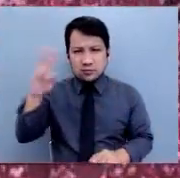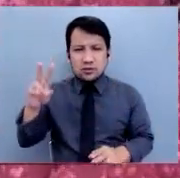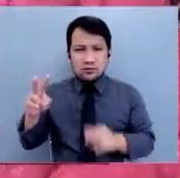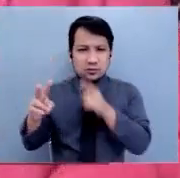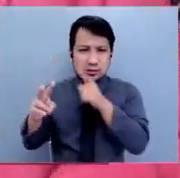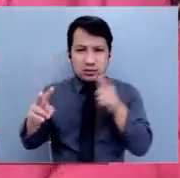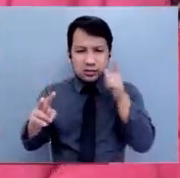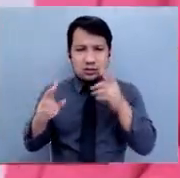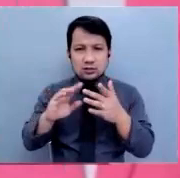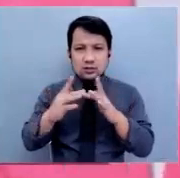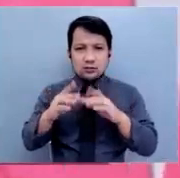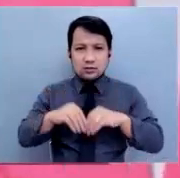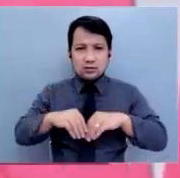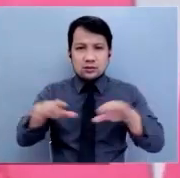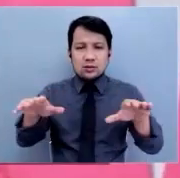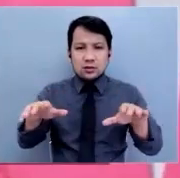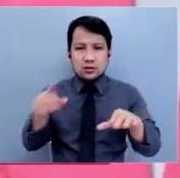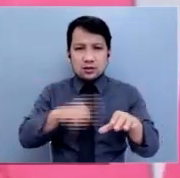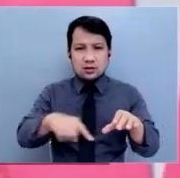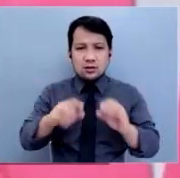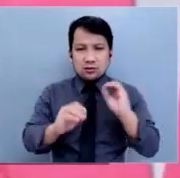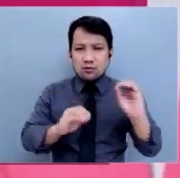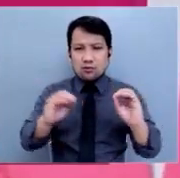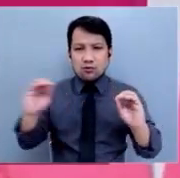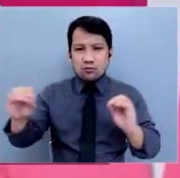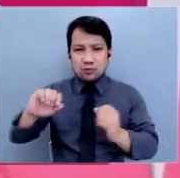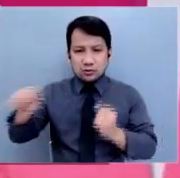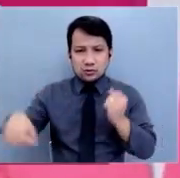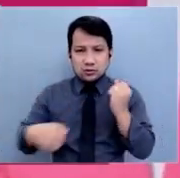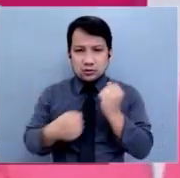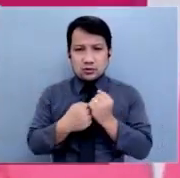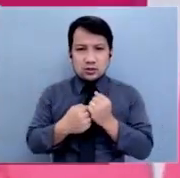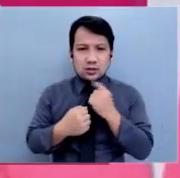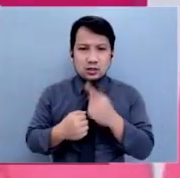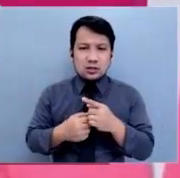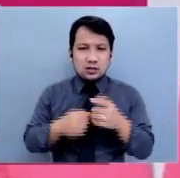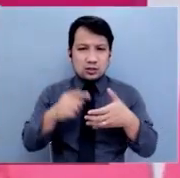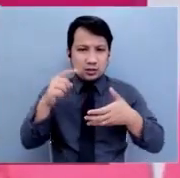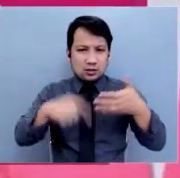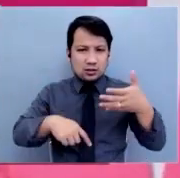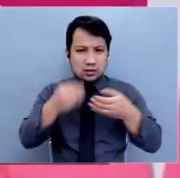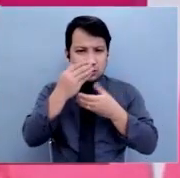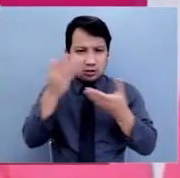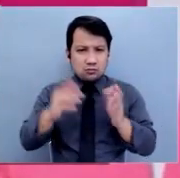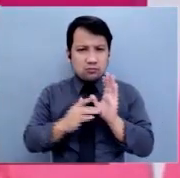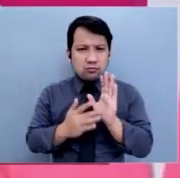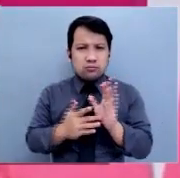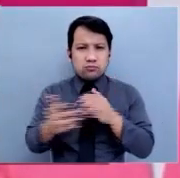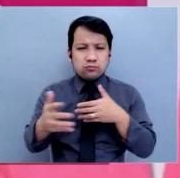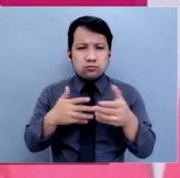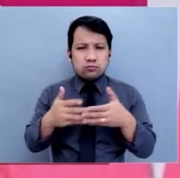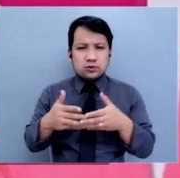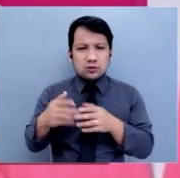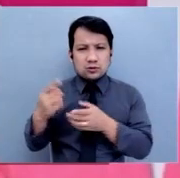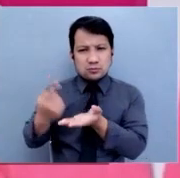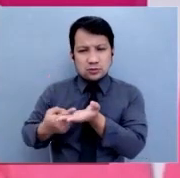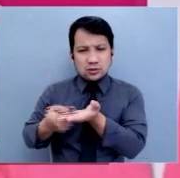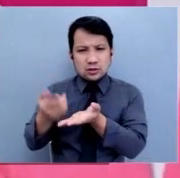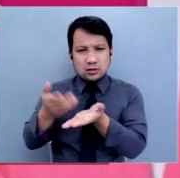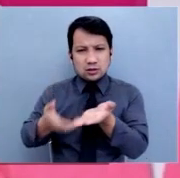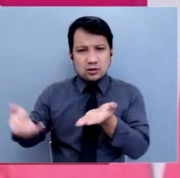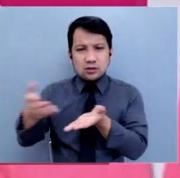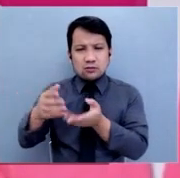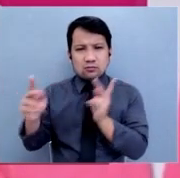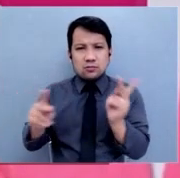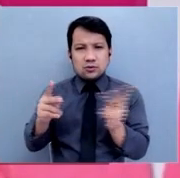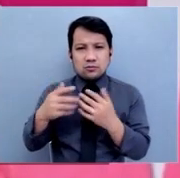online, nagpasiklaban ang kani-kanilang mga taga-suporta. Kung titignan natin ang pulso ng netizen, mas pinag-usapan online ang People's Rally